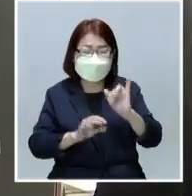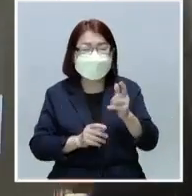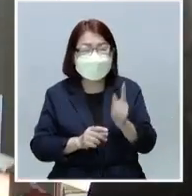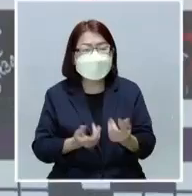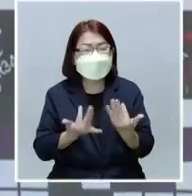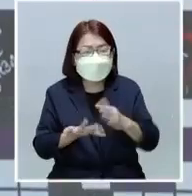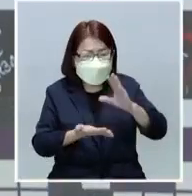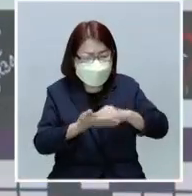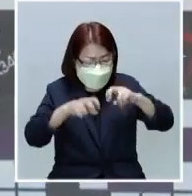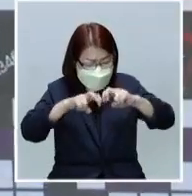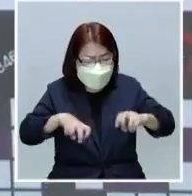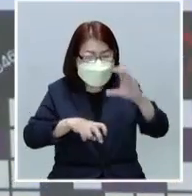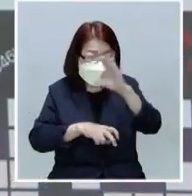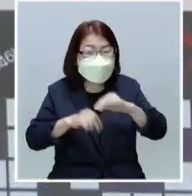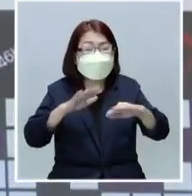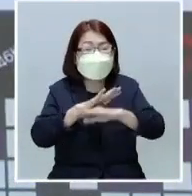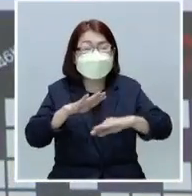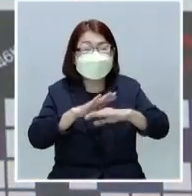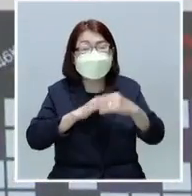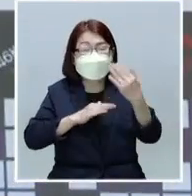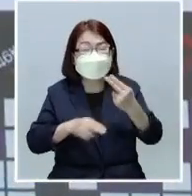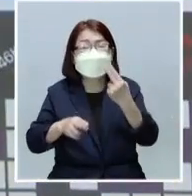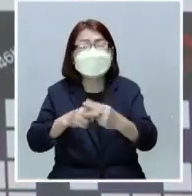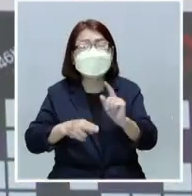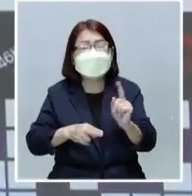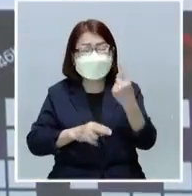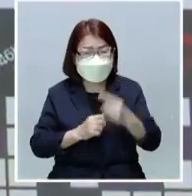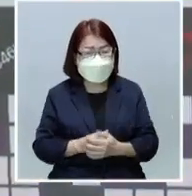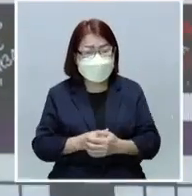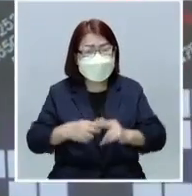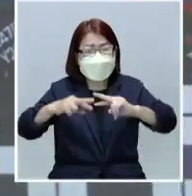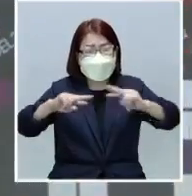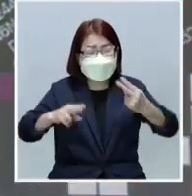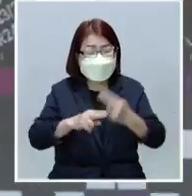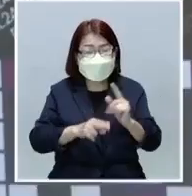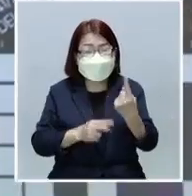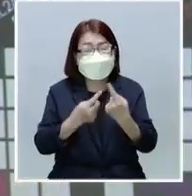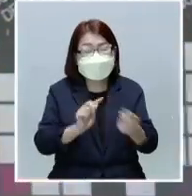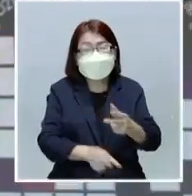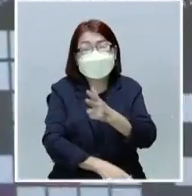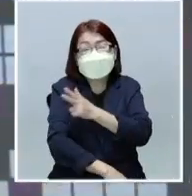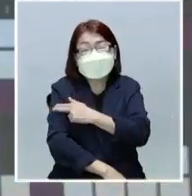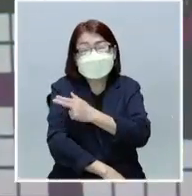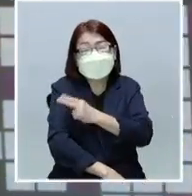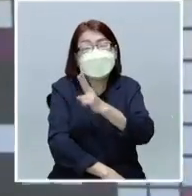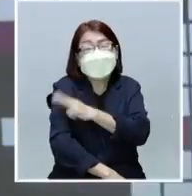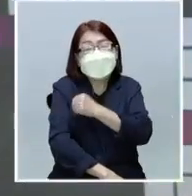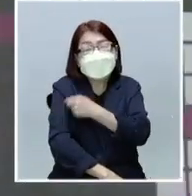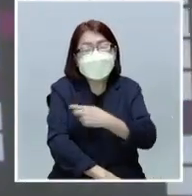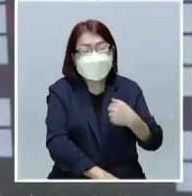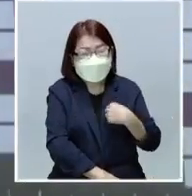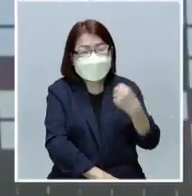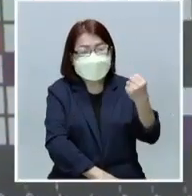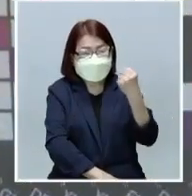ข้อมูลอีกสักระยะเพราะว่าเป็นโควิดกลายพันธุ์สายพันธุ์ใหม่แต่อย่างไรก็ตามค่ะทางศาสตราจารย์วสันต์มั่นใจว่าการ